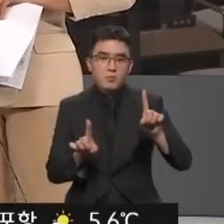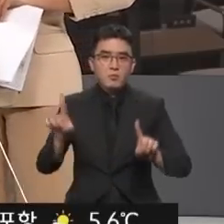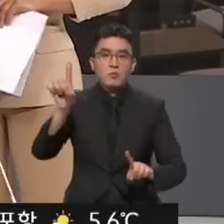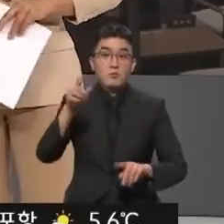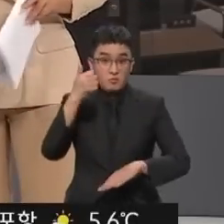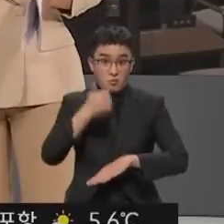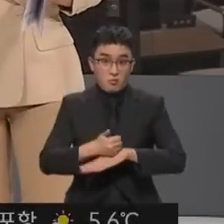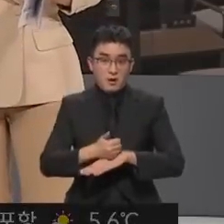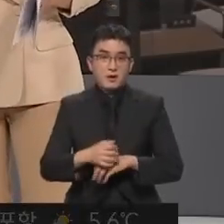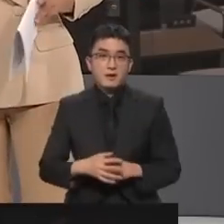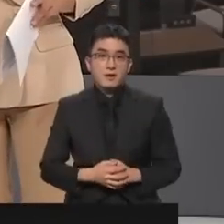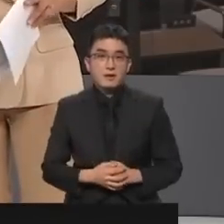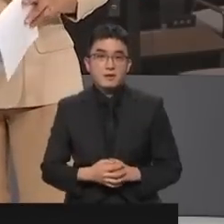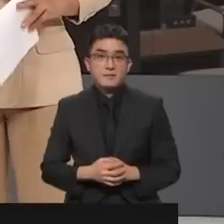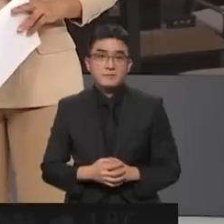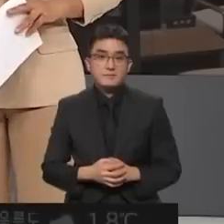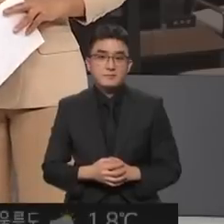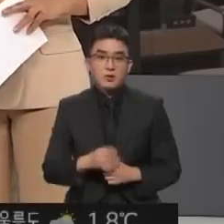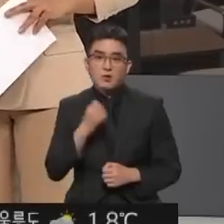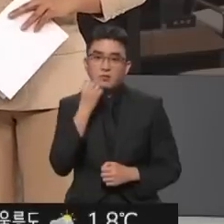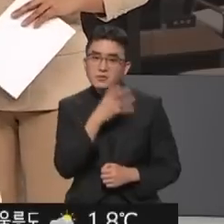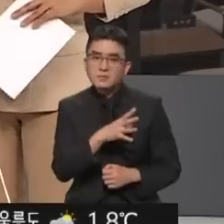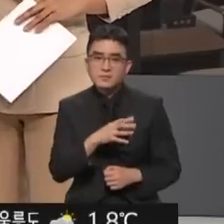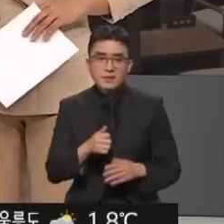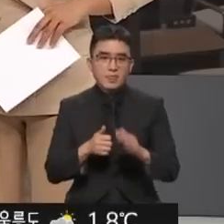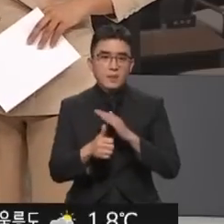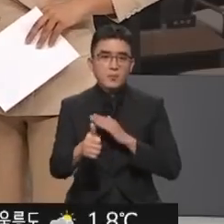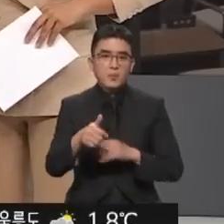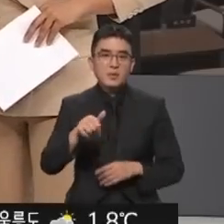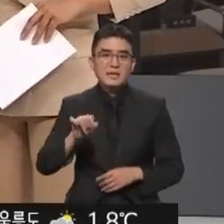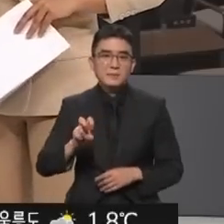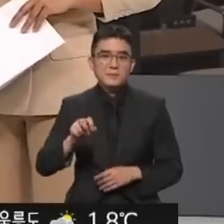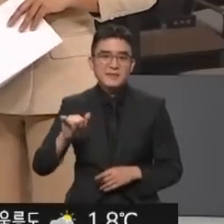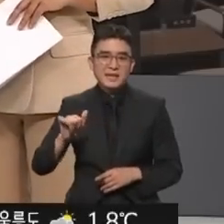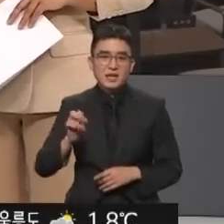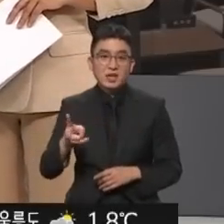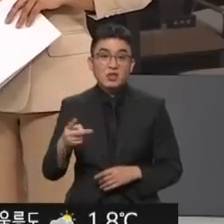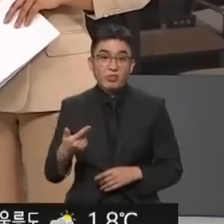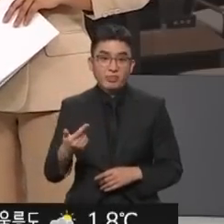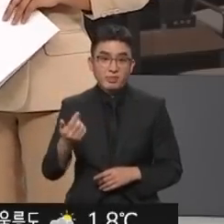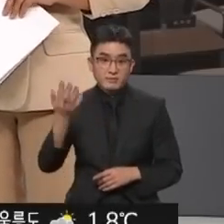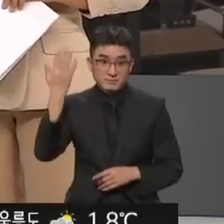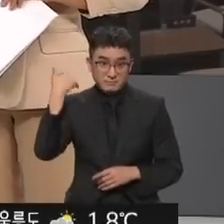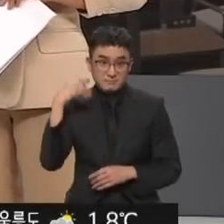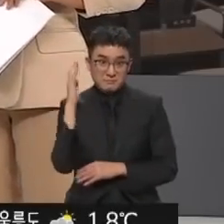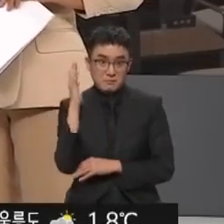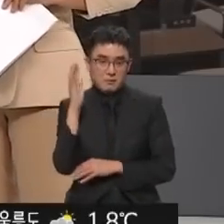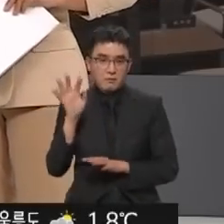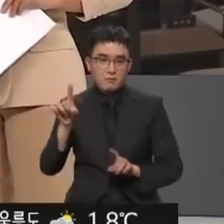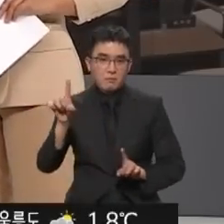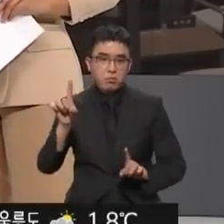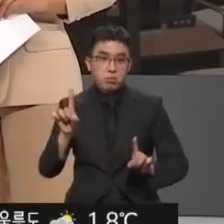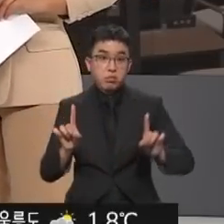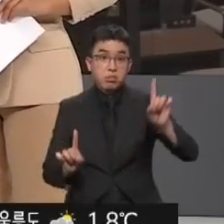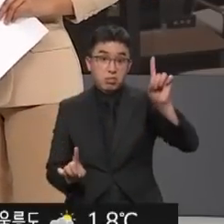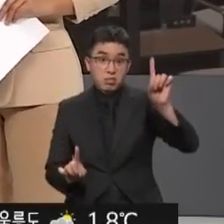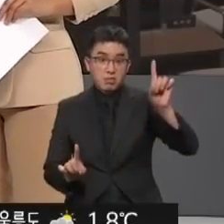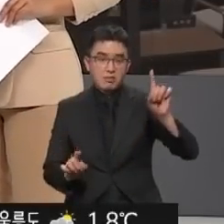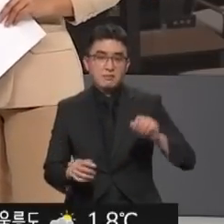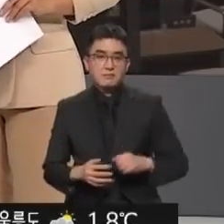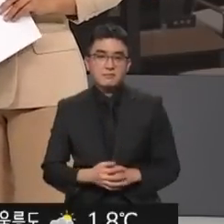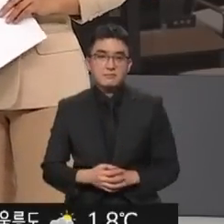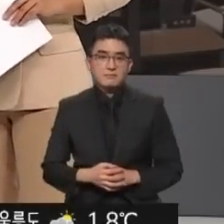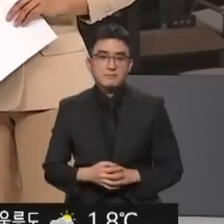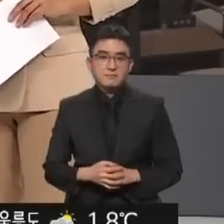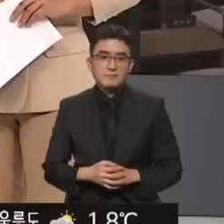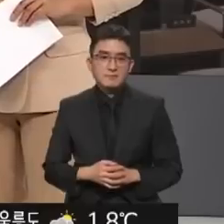나왔습니다. 앞서 어대현, 어차피 대표는 김기현이다 라던 대세가 흔들리고 있는 상황인데요. 김 의원은